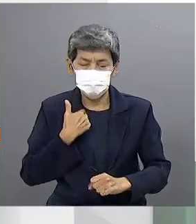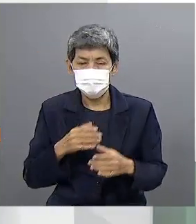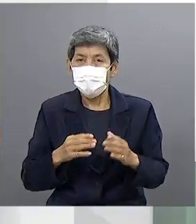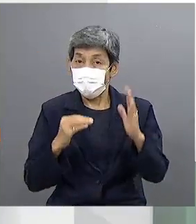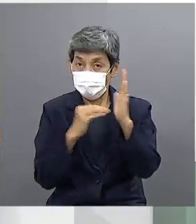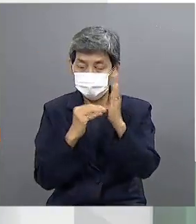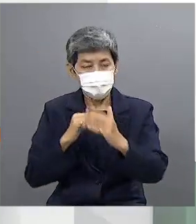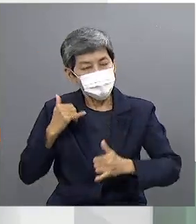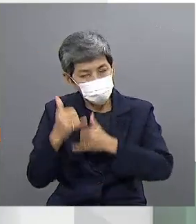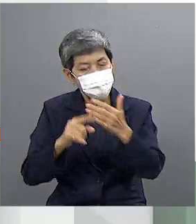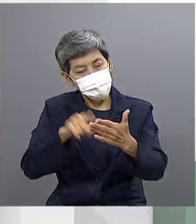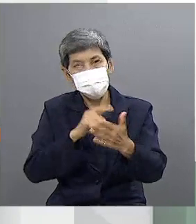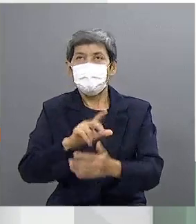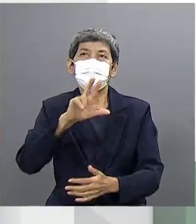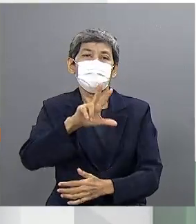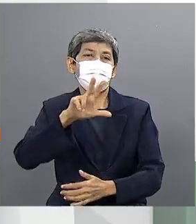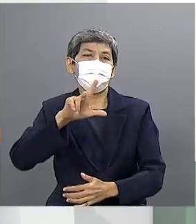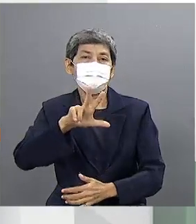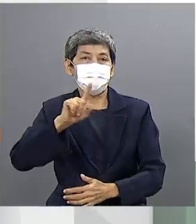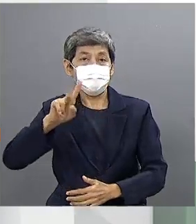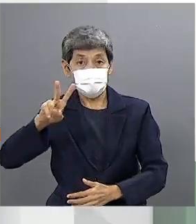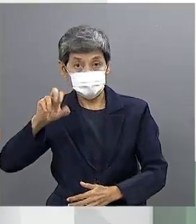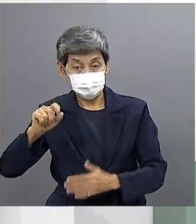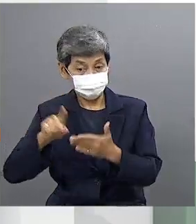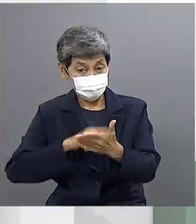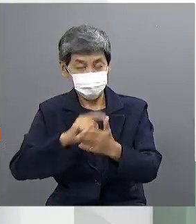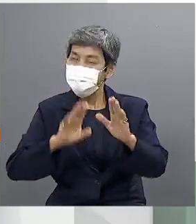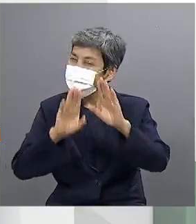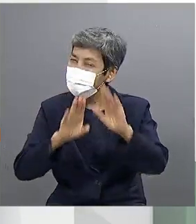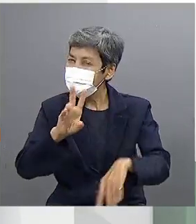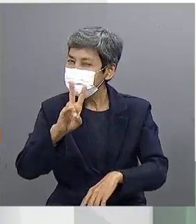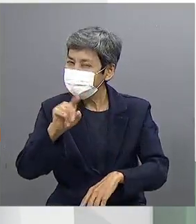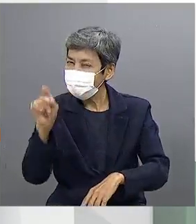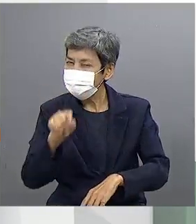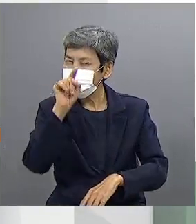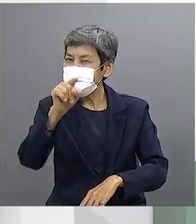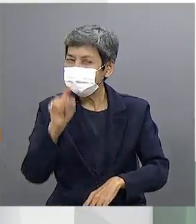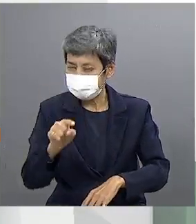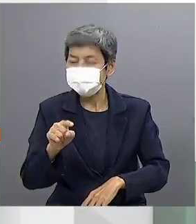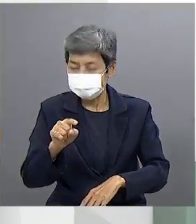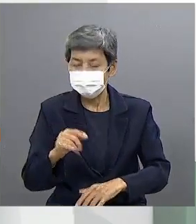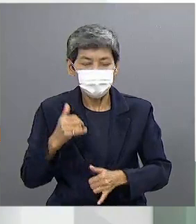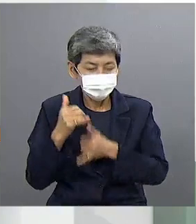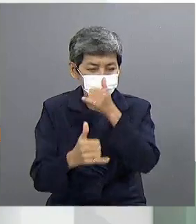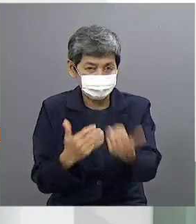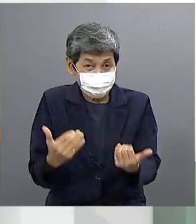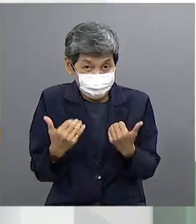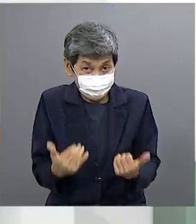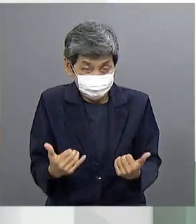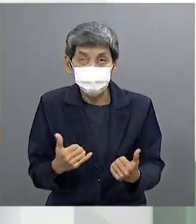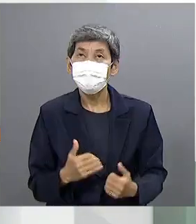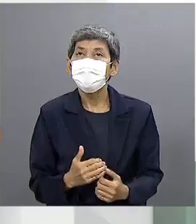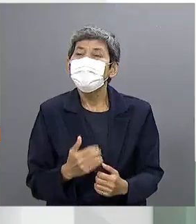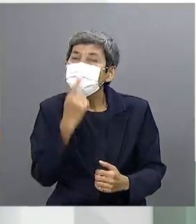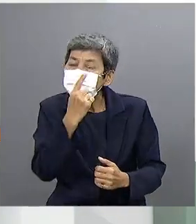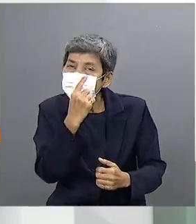ทธิ์3,200,000กว่าคนคิดเป็น72%ของจำนวนผู้มีสิทธิ์นะคะแต่ทีนี้เนี่ยถ้าเราถอดนัยยะจากเข